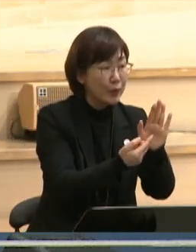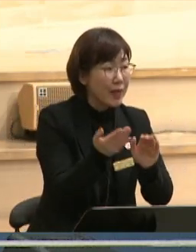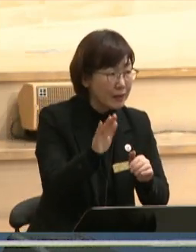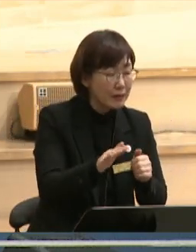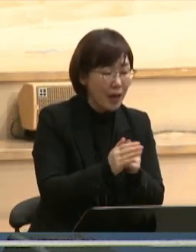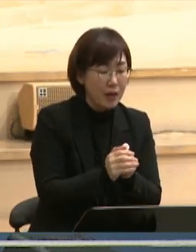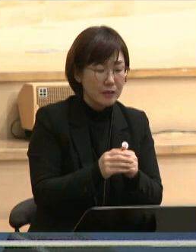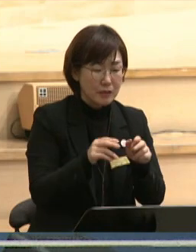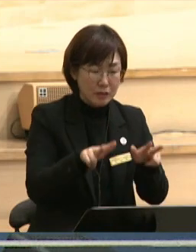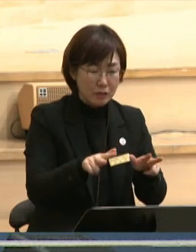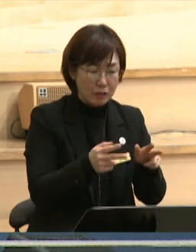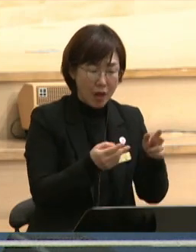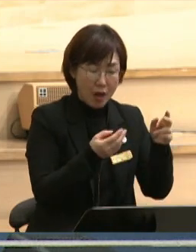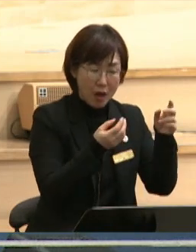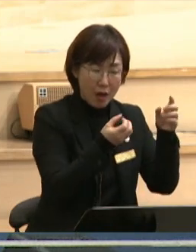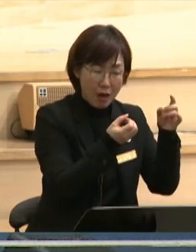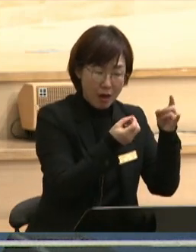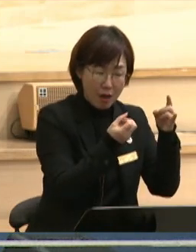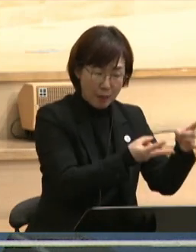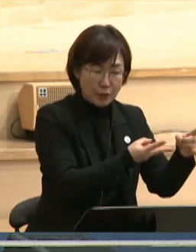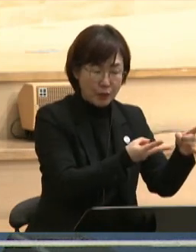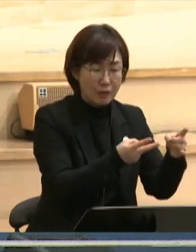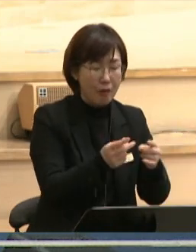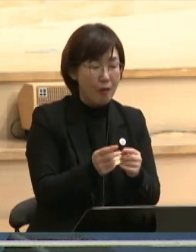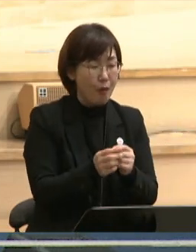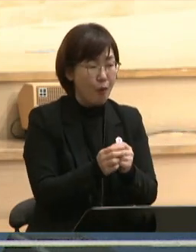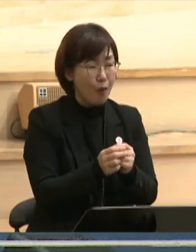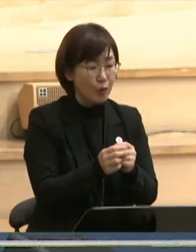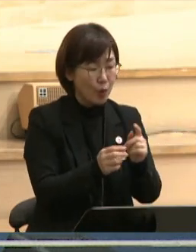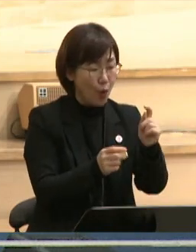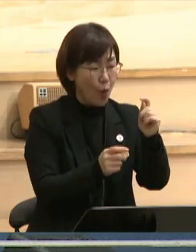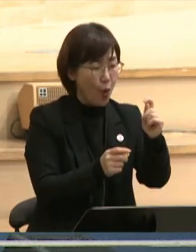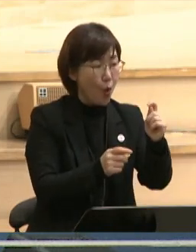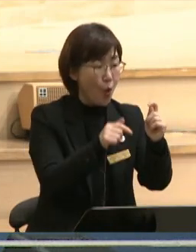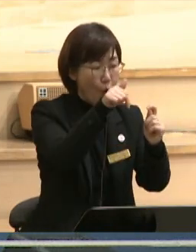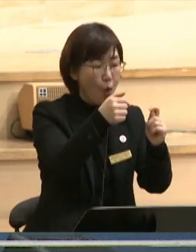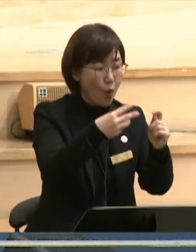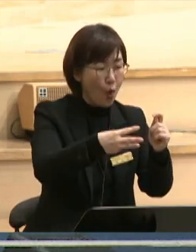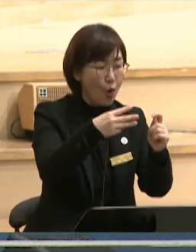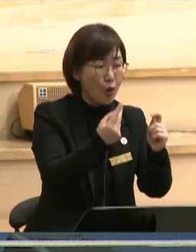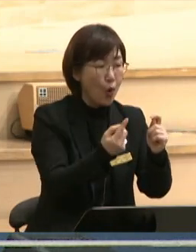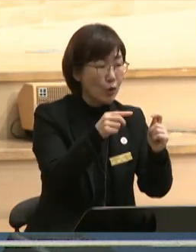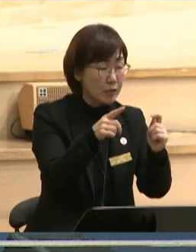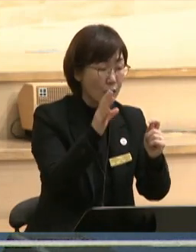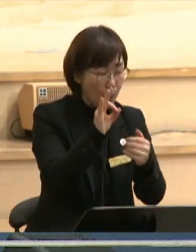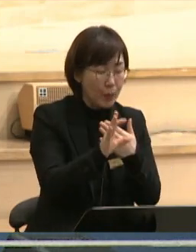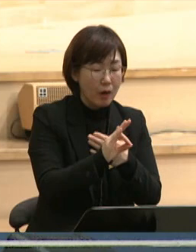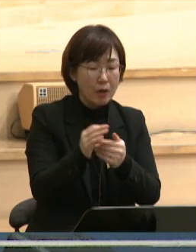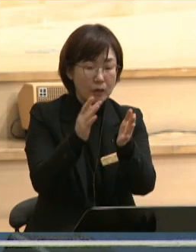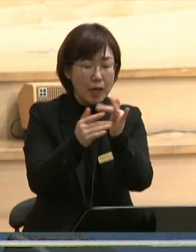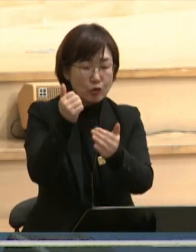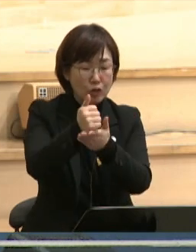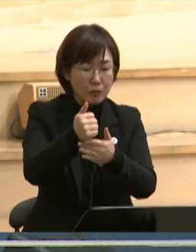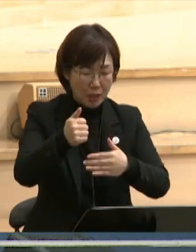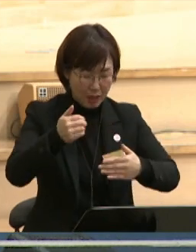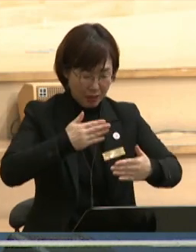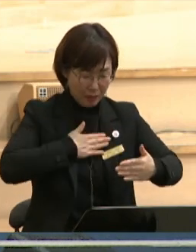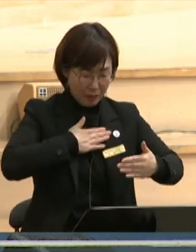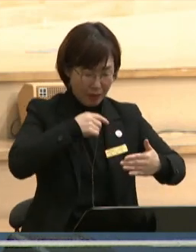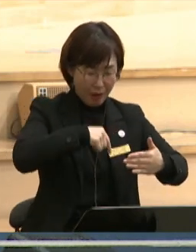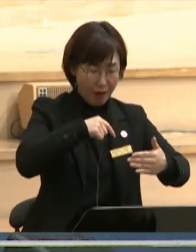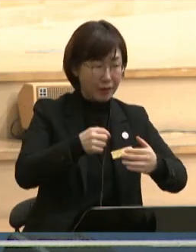에베소서와 요한복음과 그 다음에 골로새서나 이런 데를 보면 어떻게 되어 있냐면 예수님이 우리 안에 계시고